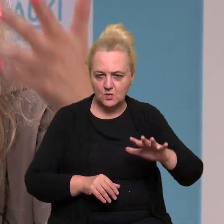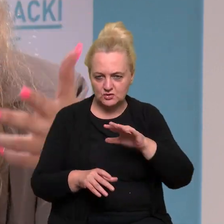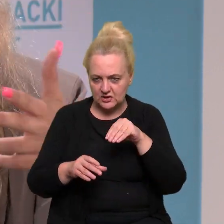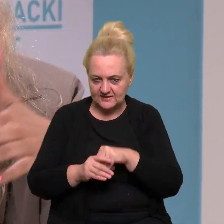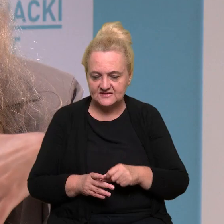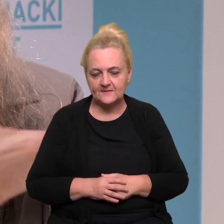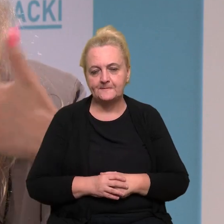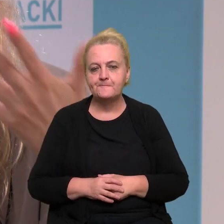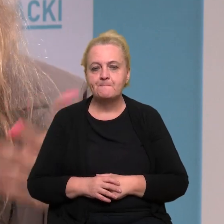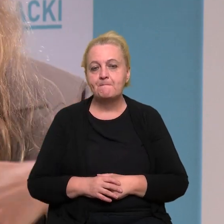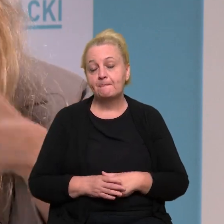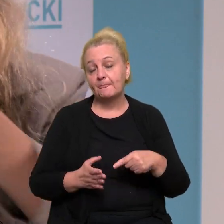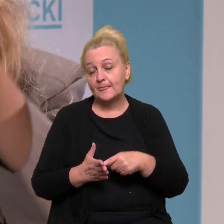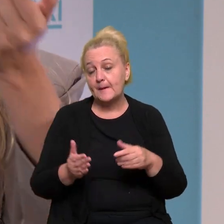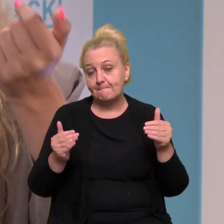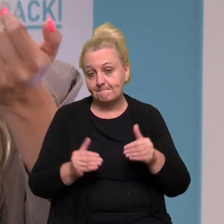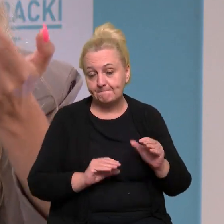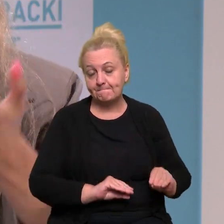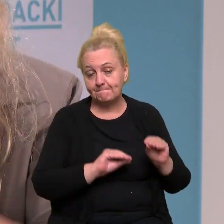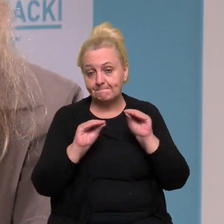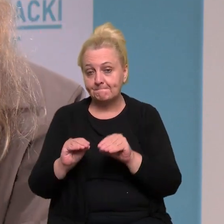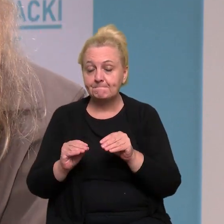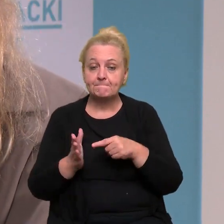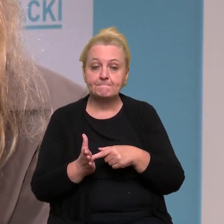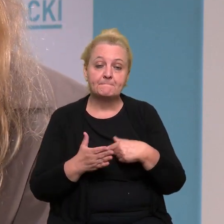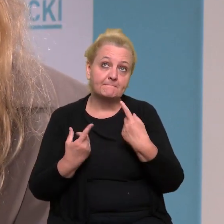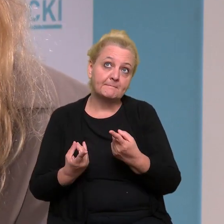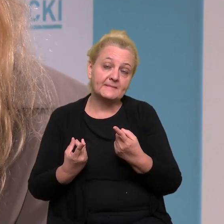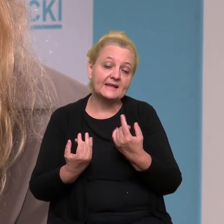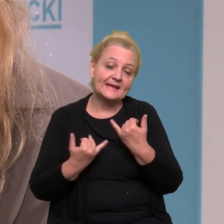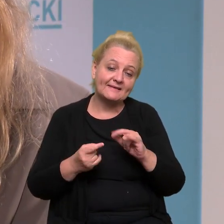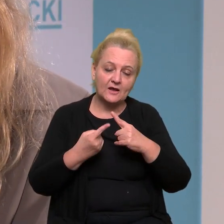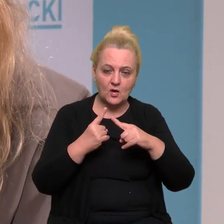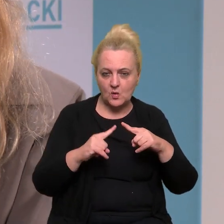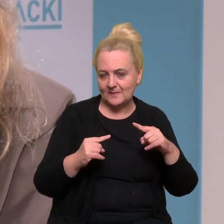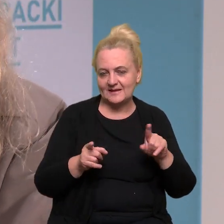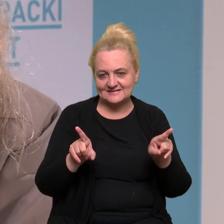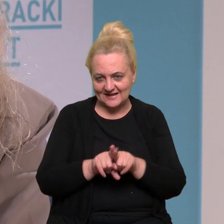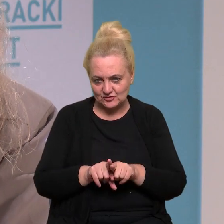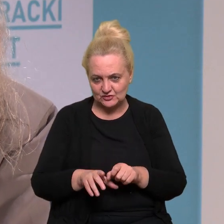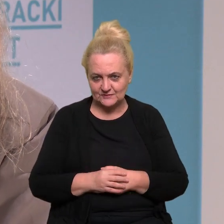więc można przenieść to, jak powiedziałabym, do innego kontekstu też.